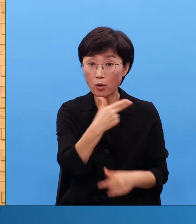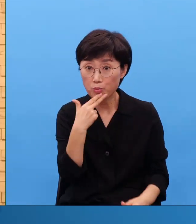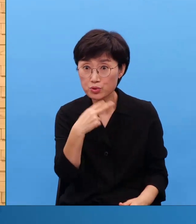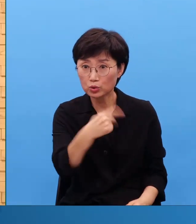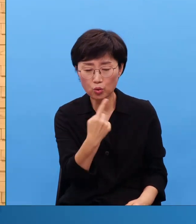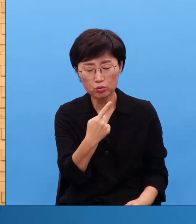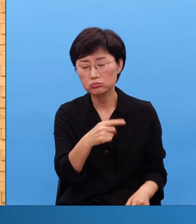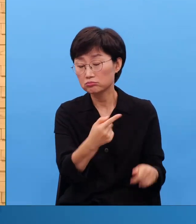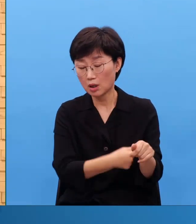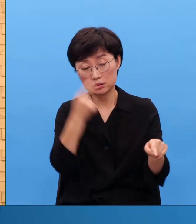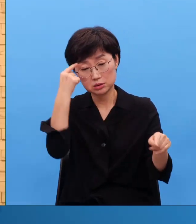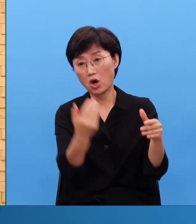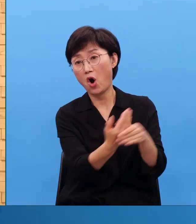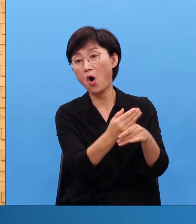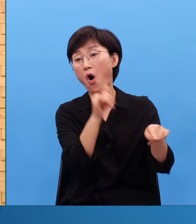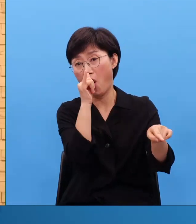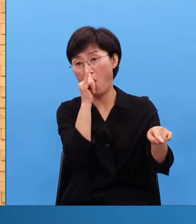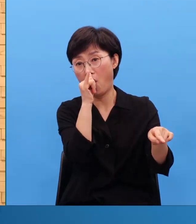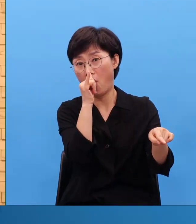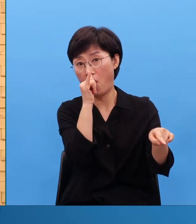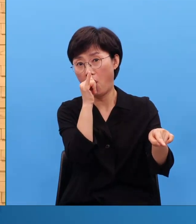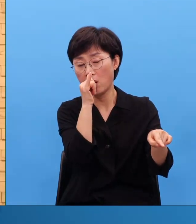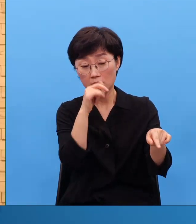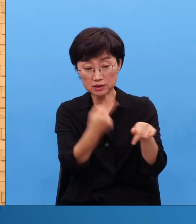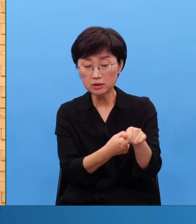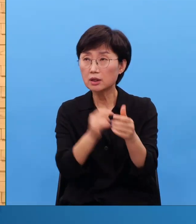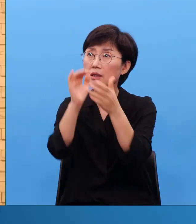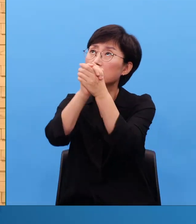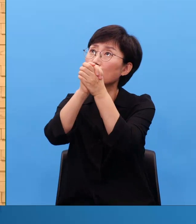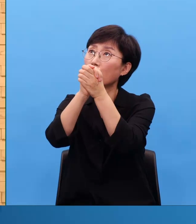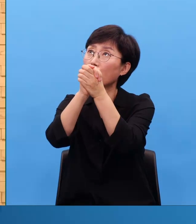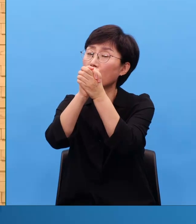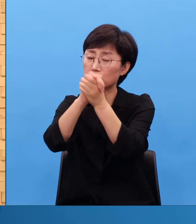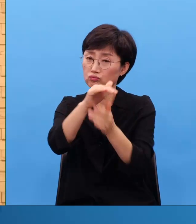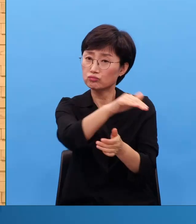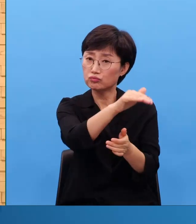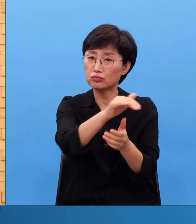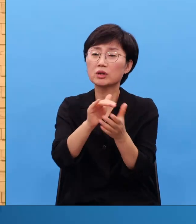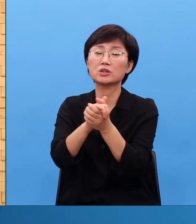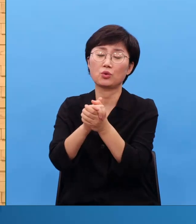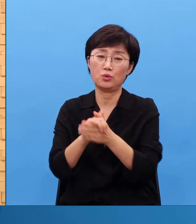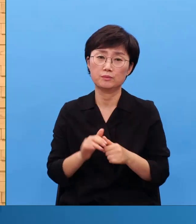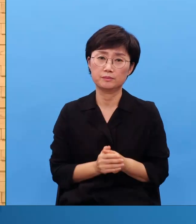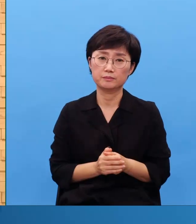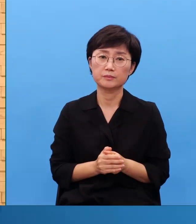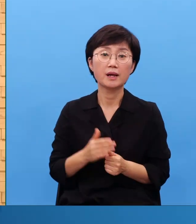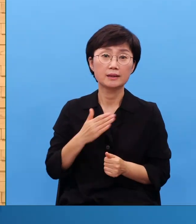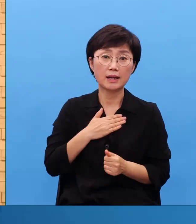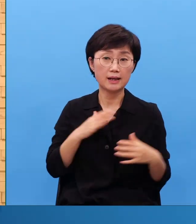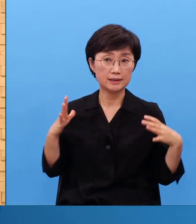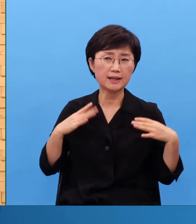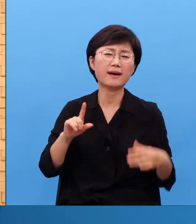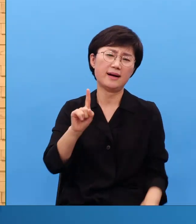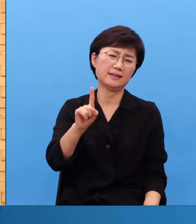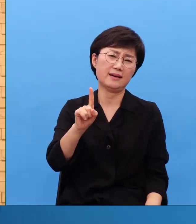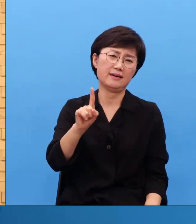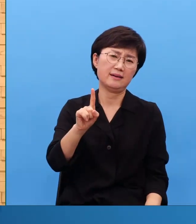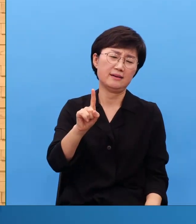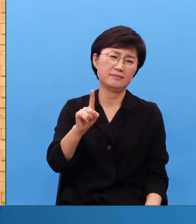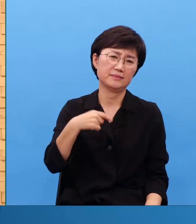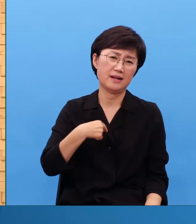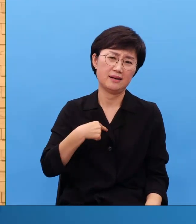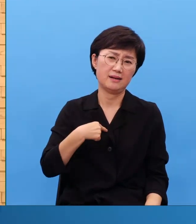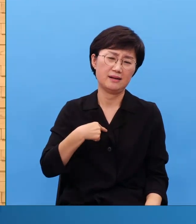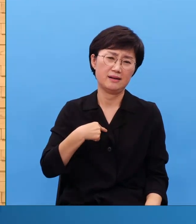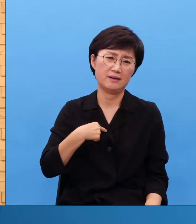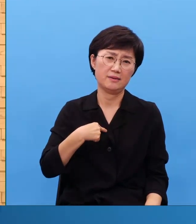And I have no control over that. But you have to really do this inside of prayer 저는 constantly. 다른 거는 자랑 못 합니다. Now, there's nothing else that I'm really good at. 메시지는